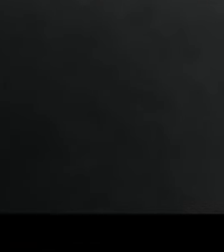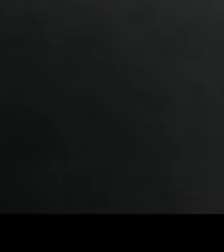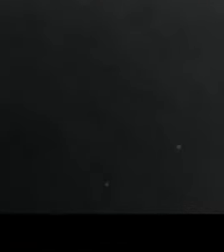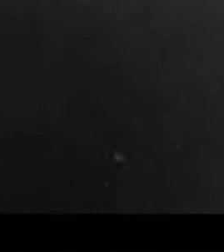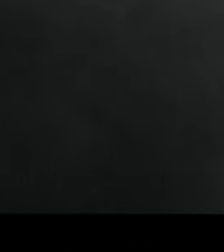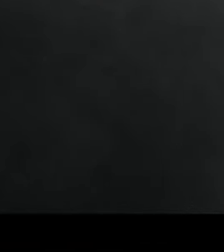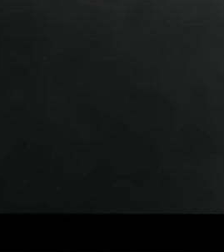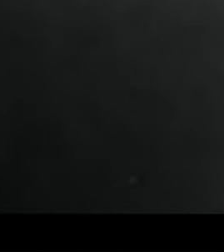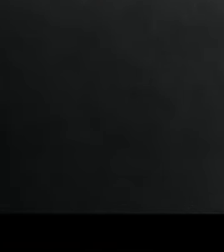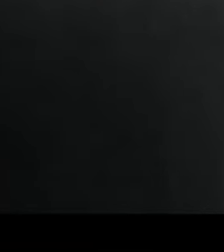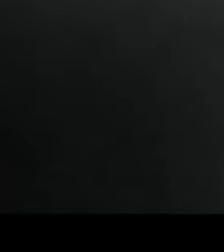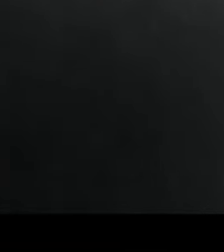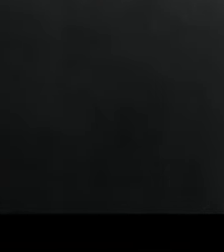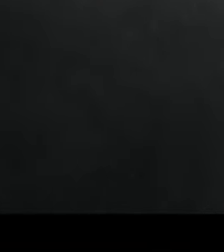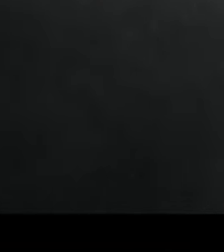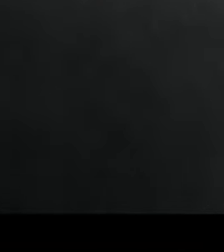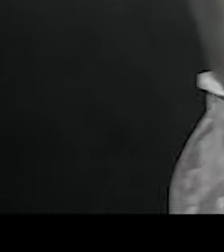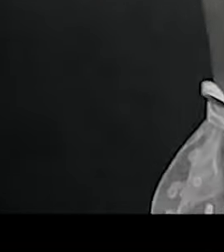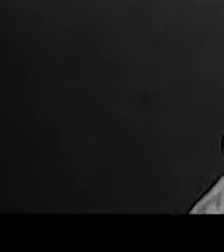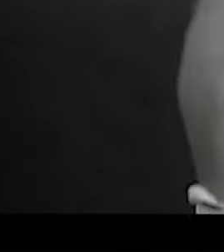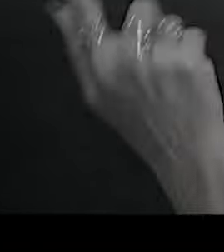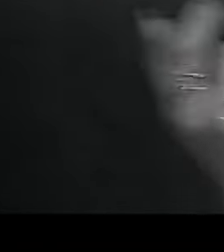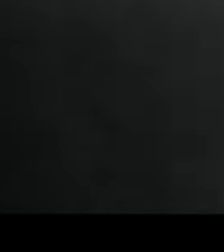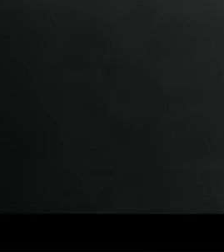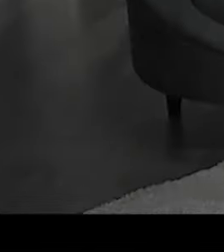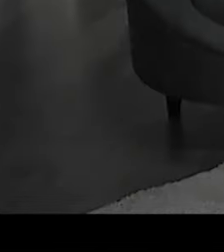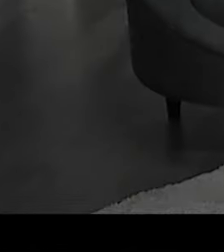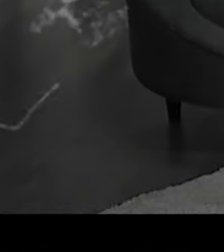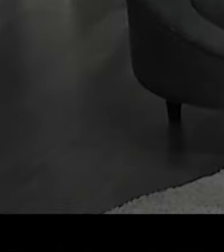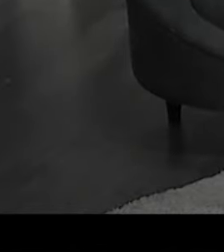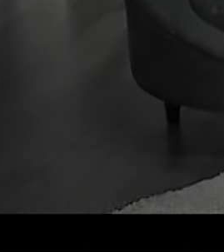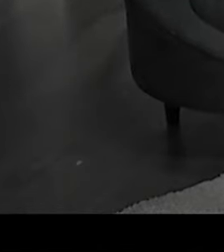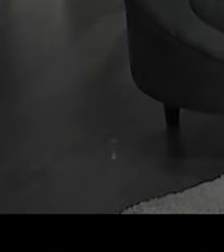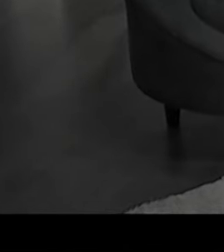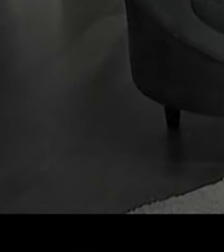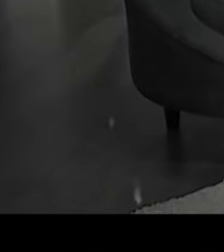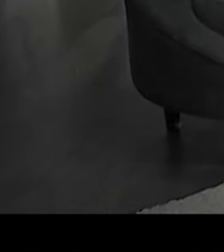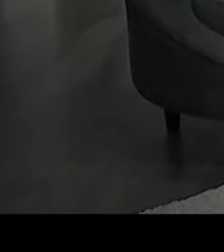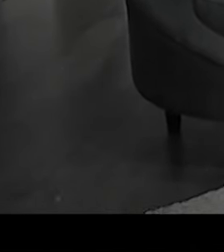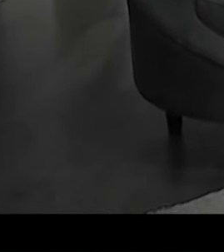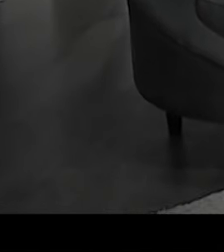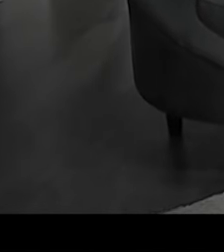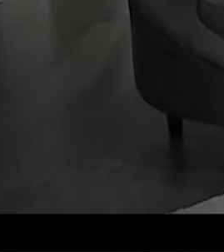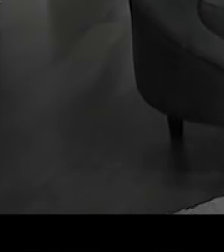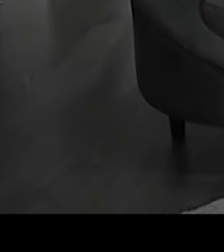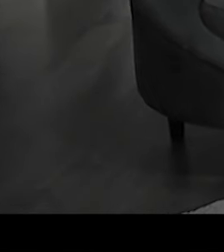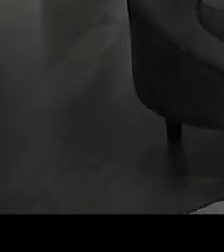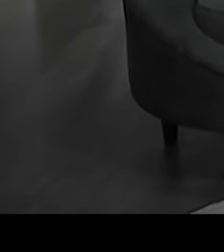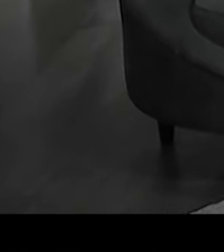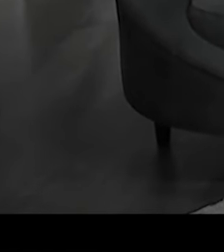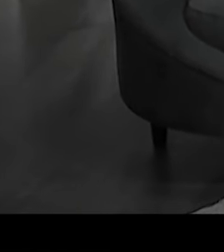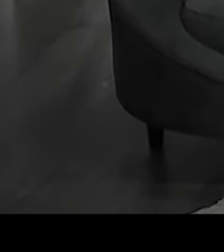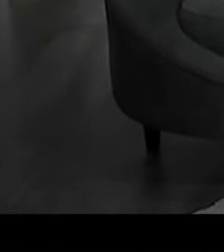رايحين عالبلد اللي تجمع شمل العشاق، نفرح ونغني